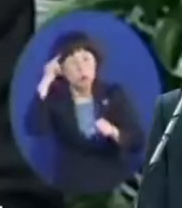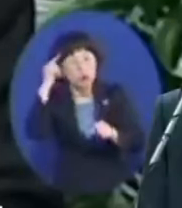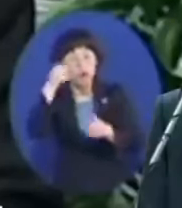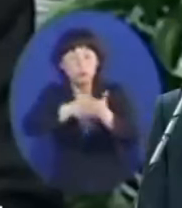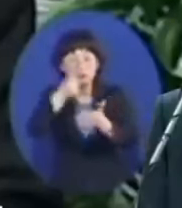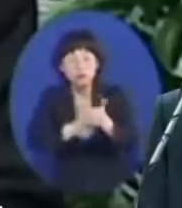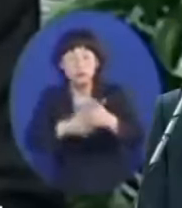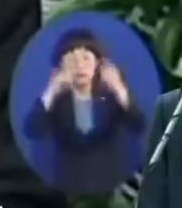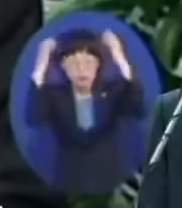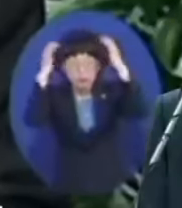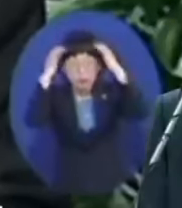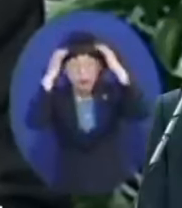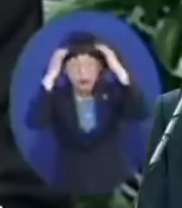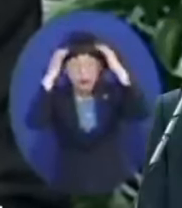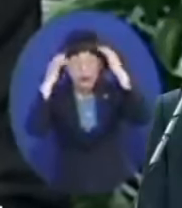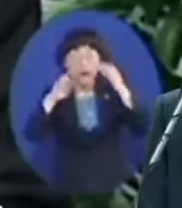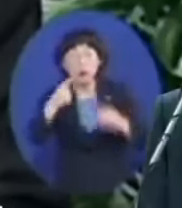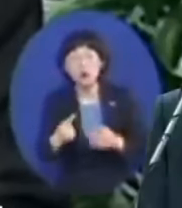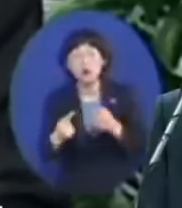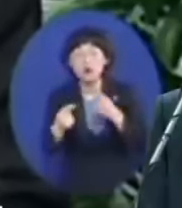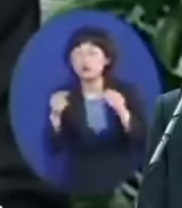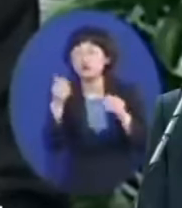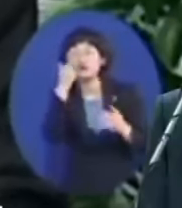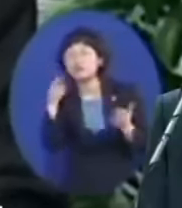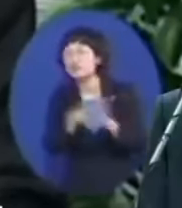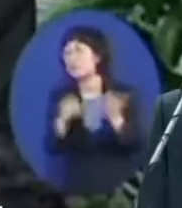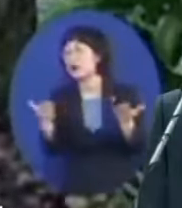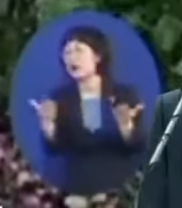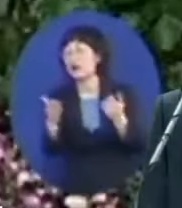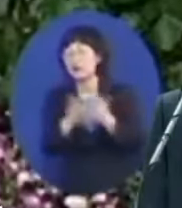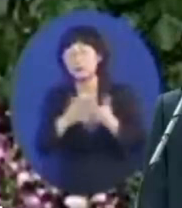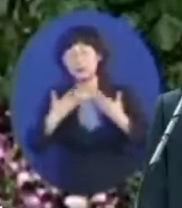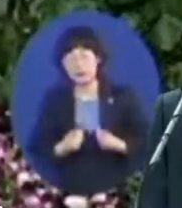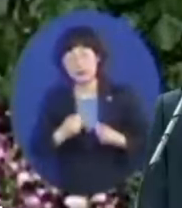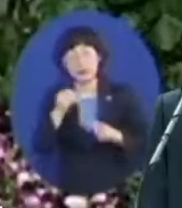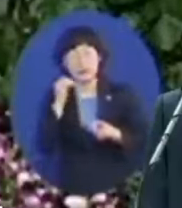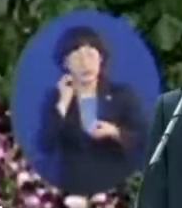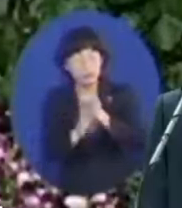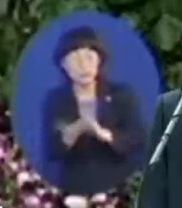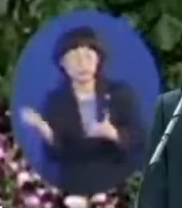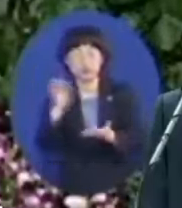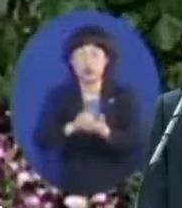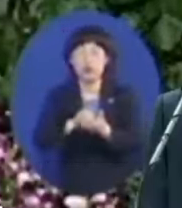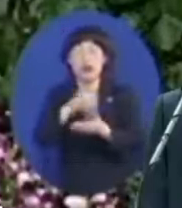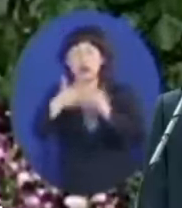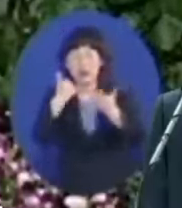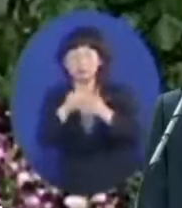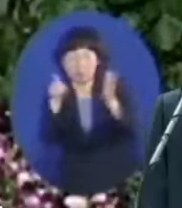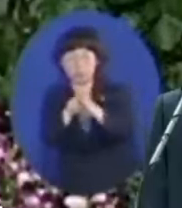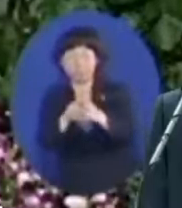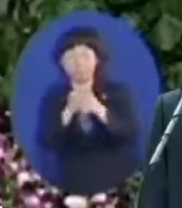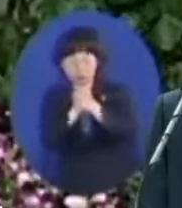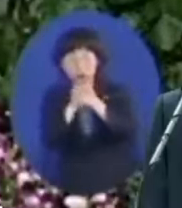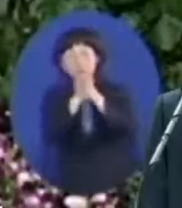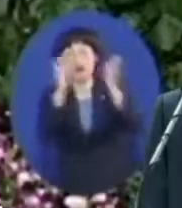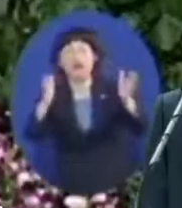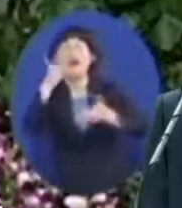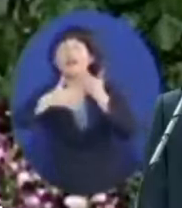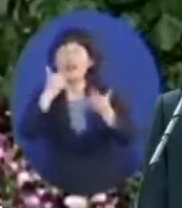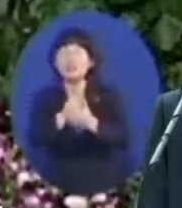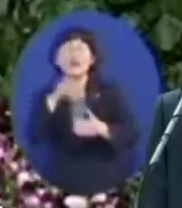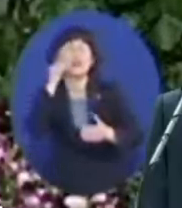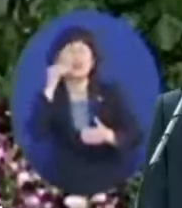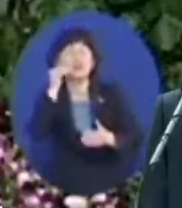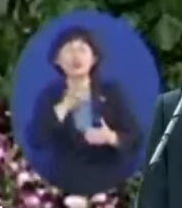하고 고통을 당하다가 그래도 의지할 것 없으니 절망의 끝에 다시 한번 하나님을 의지하기로 하고 기도를 했습니다. 하나님 제발